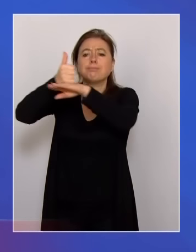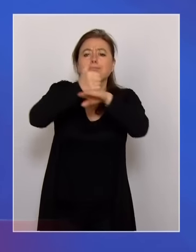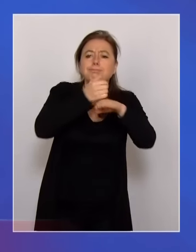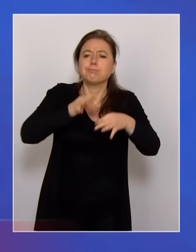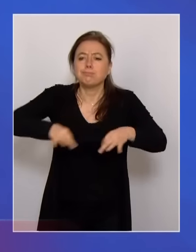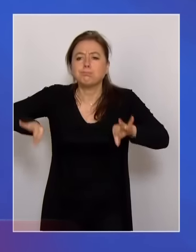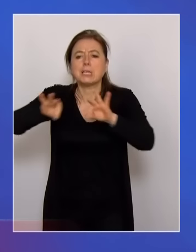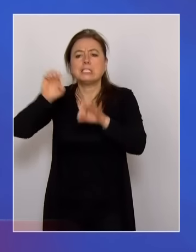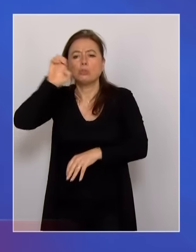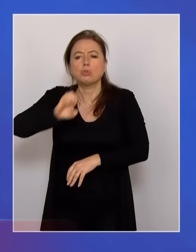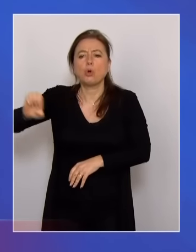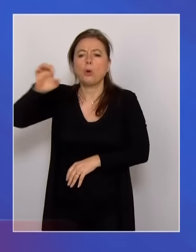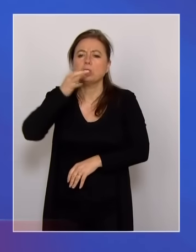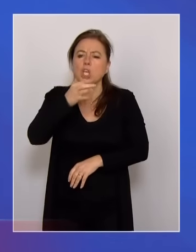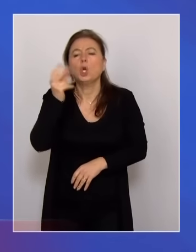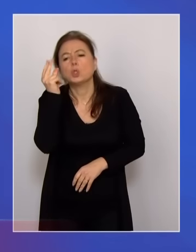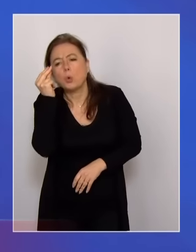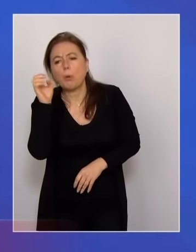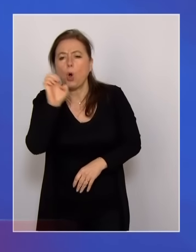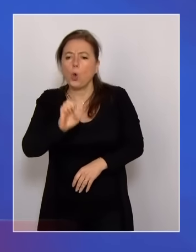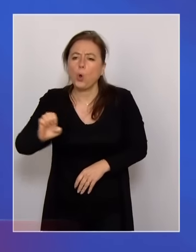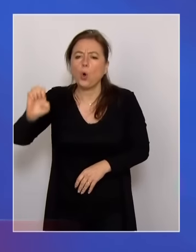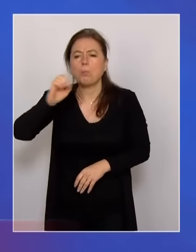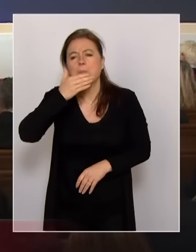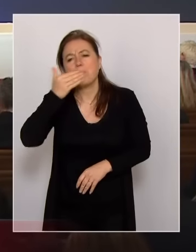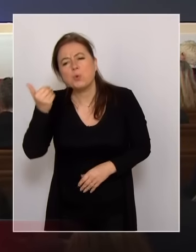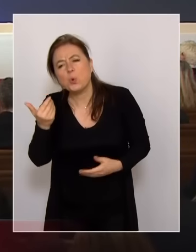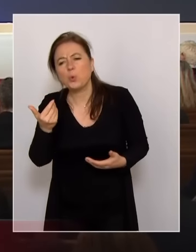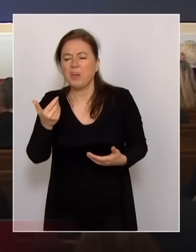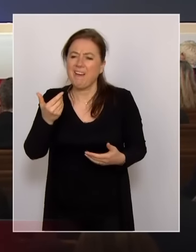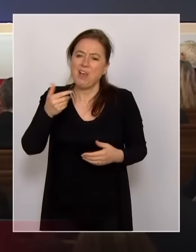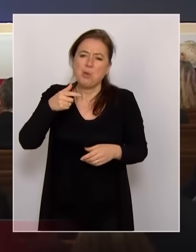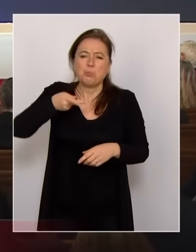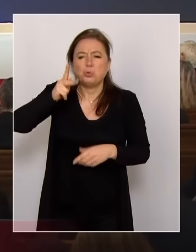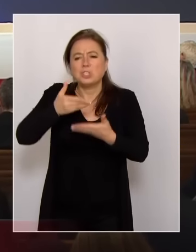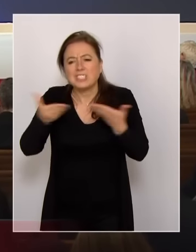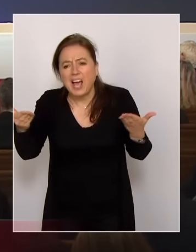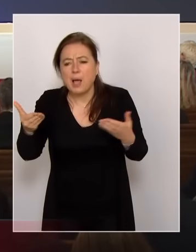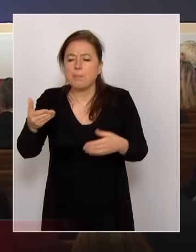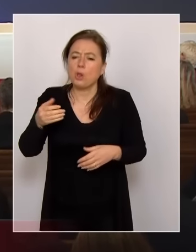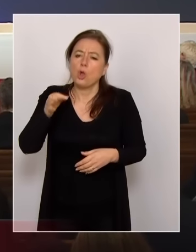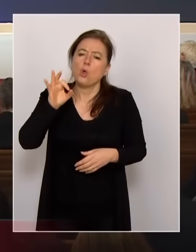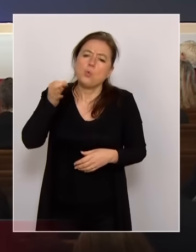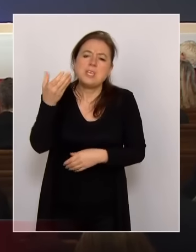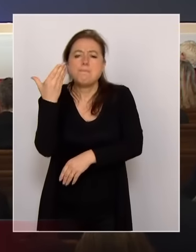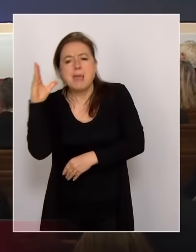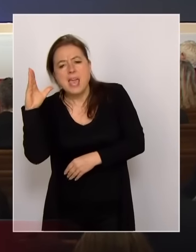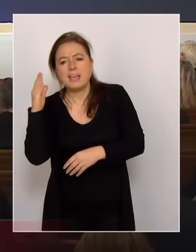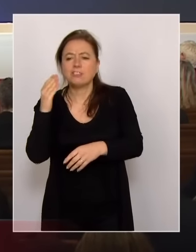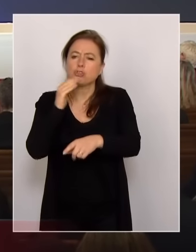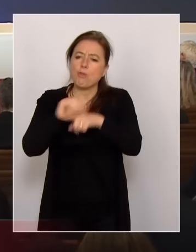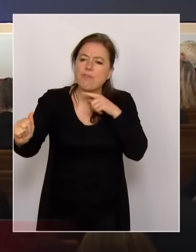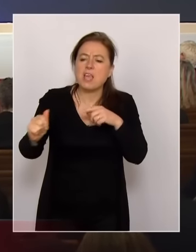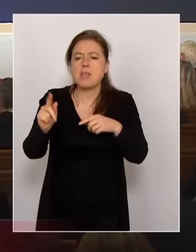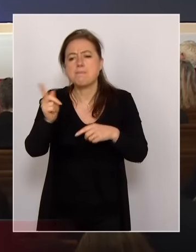mais je le ferai plus simple mais je le ferai en ne respectant pas les règles mais je le ferai au fond en